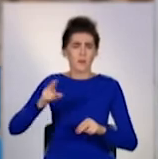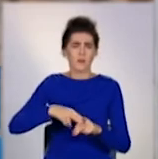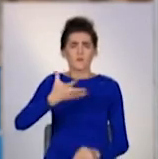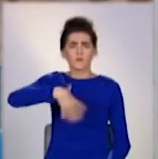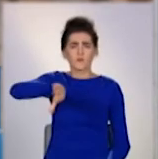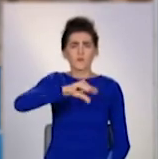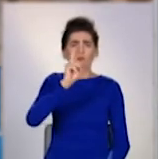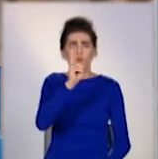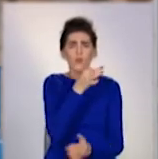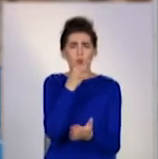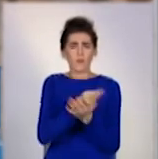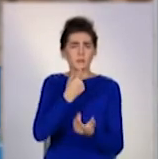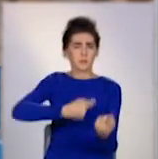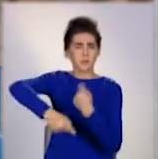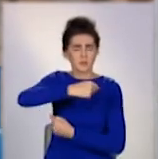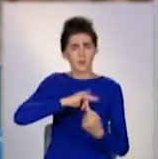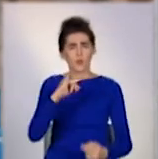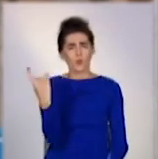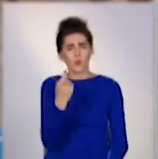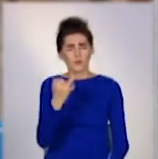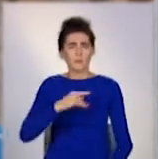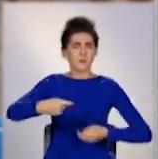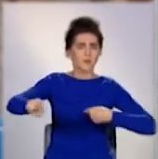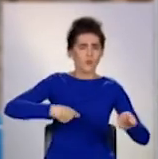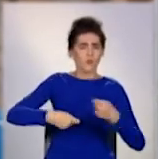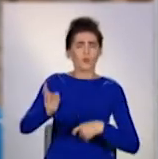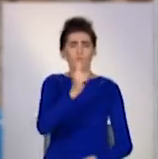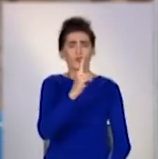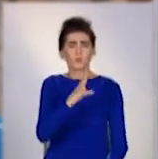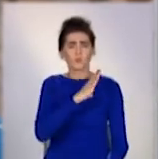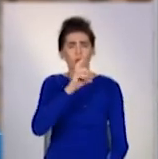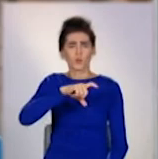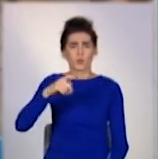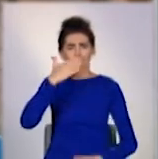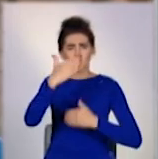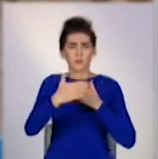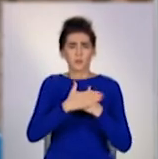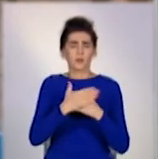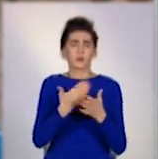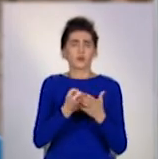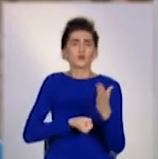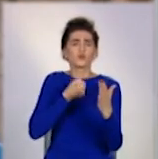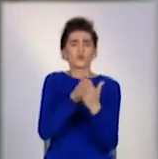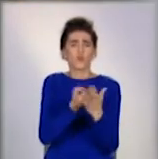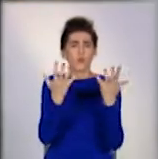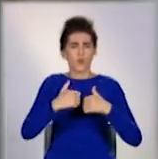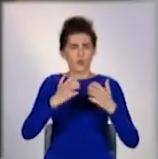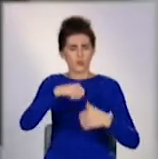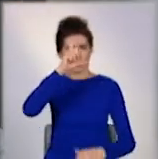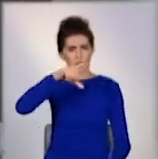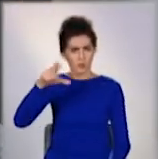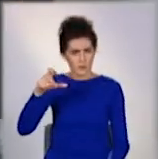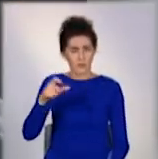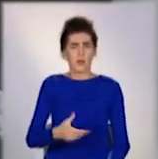закладів господарювання та перевізників, які перевозили людей у понад встановлену кількість осіб.